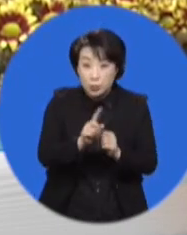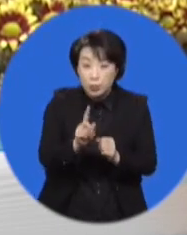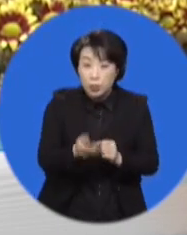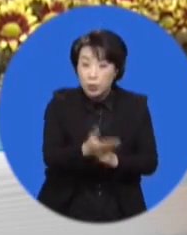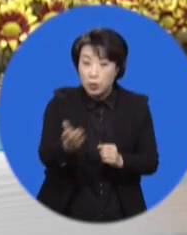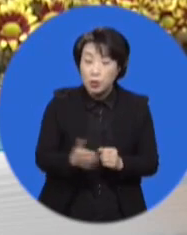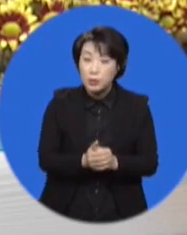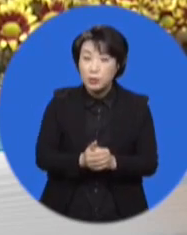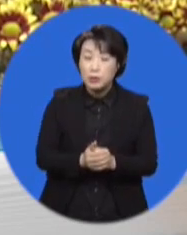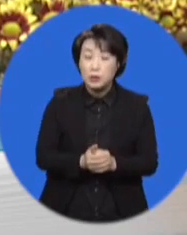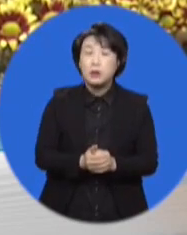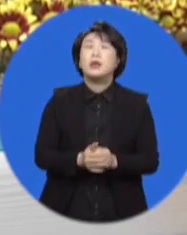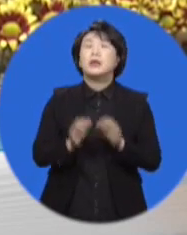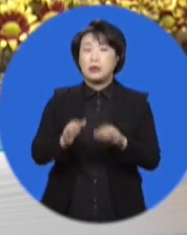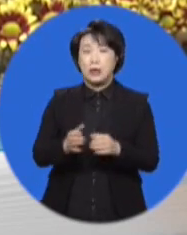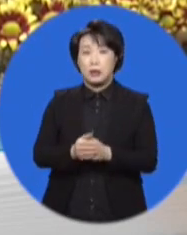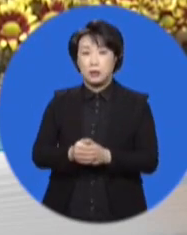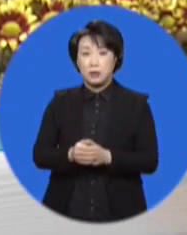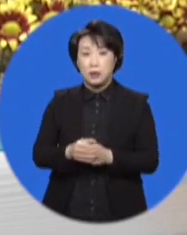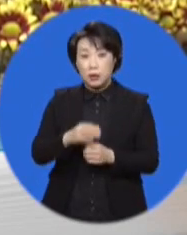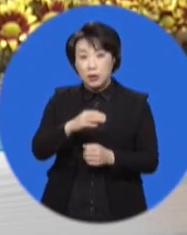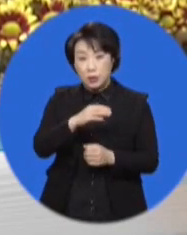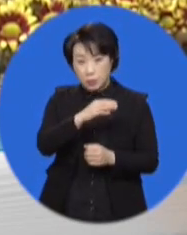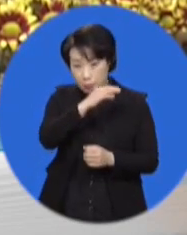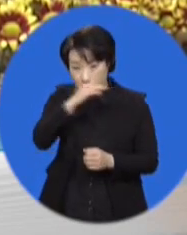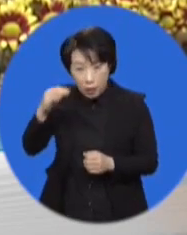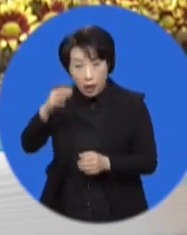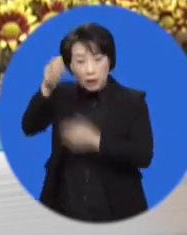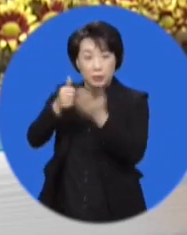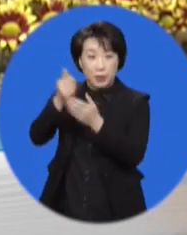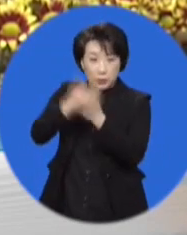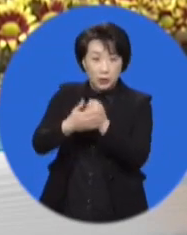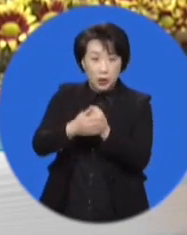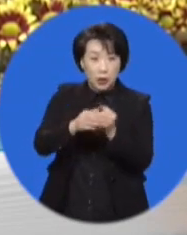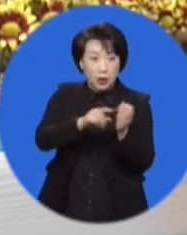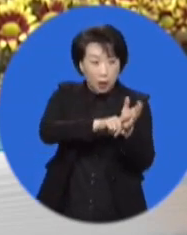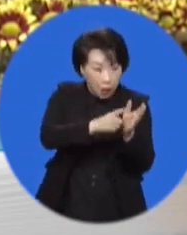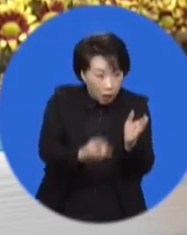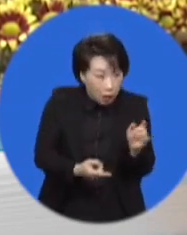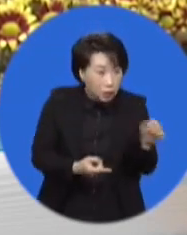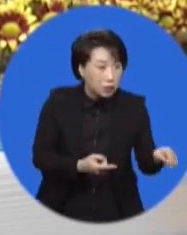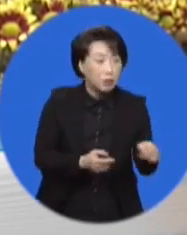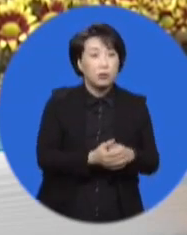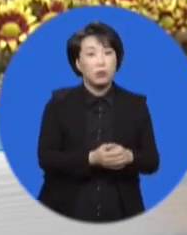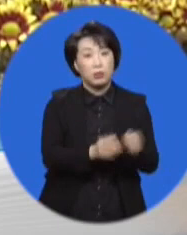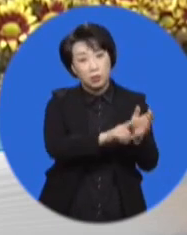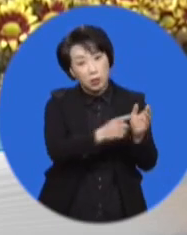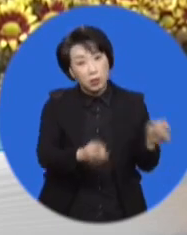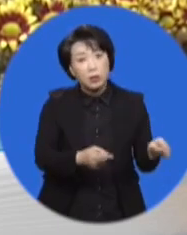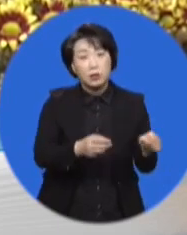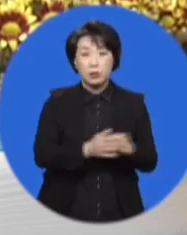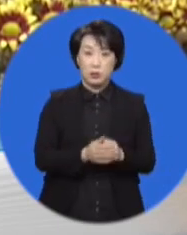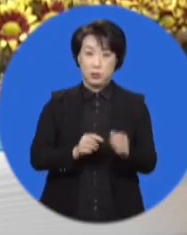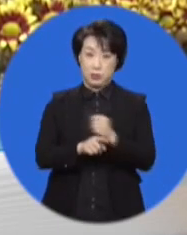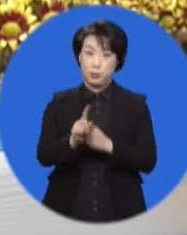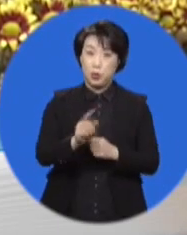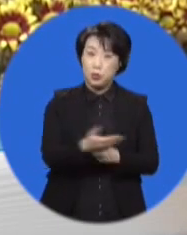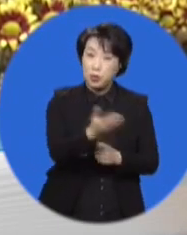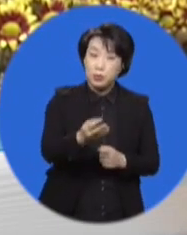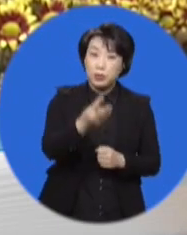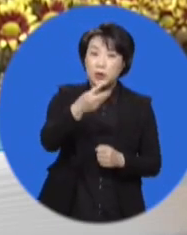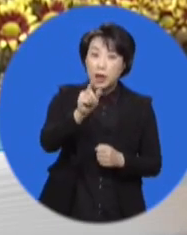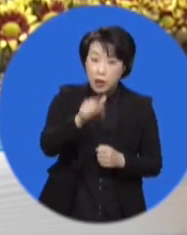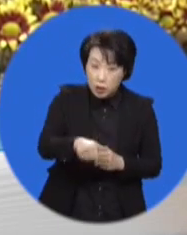이미 정상적인 하나님의 은혜에서 탈락 떨어져 나갔다. 응? 다시 말해서